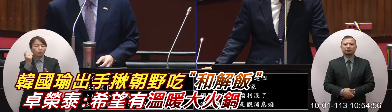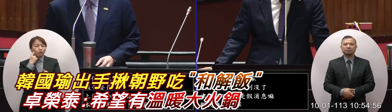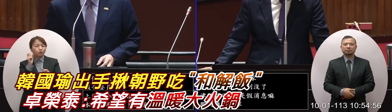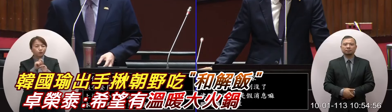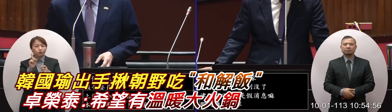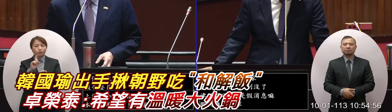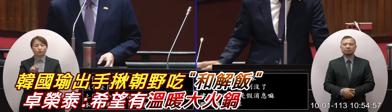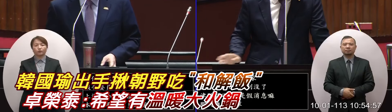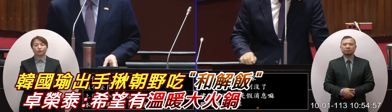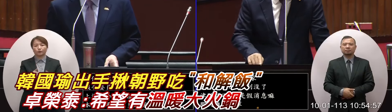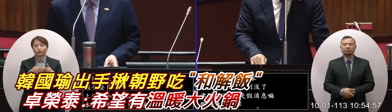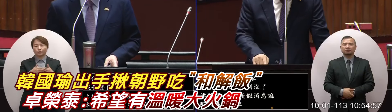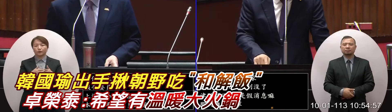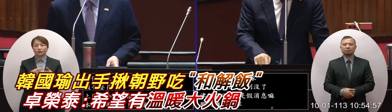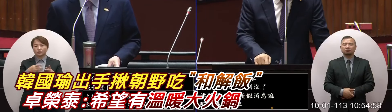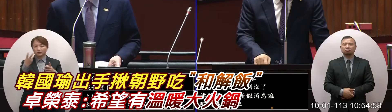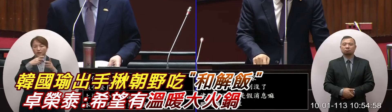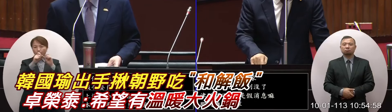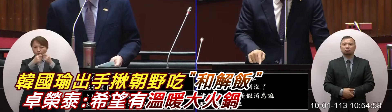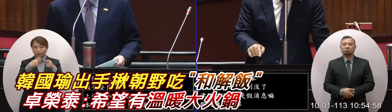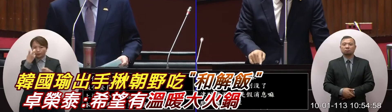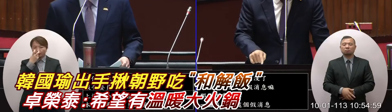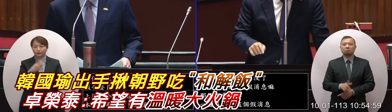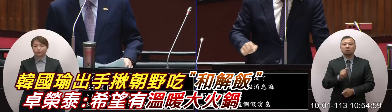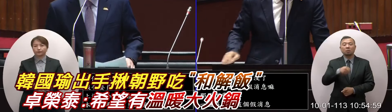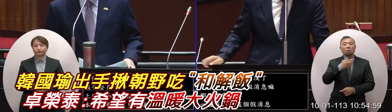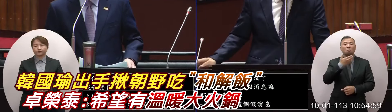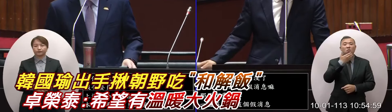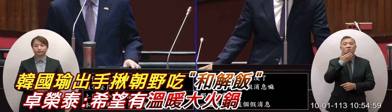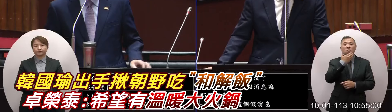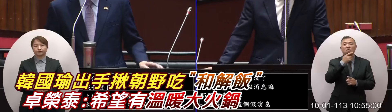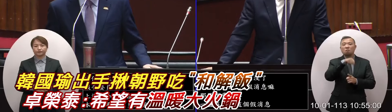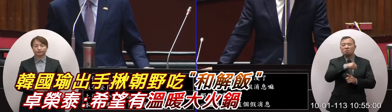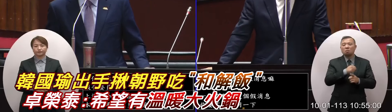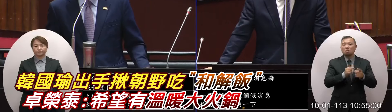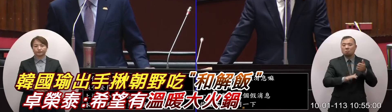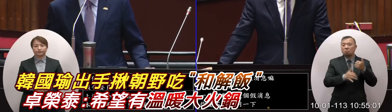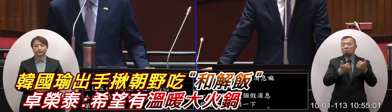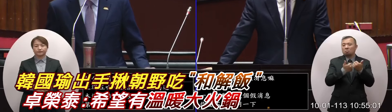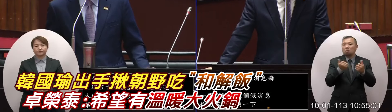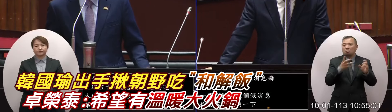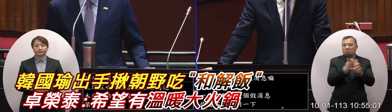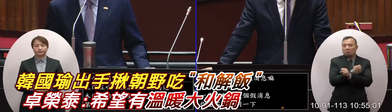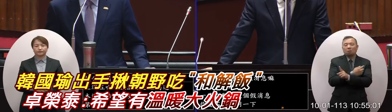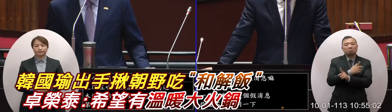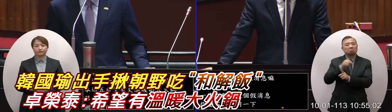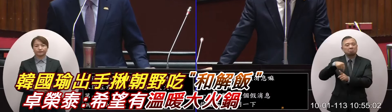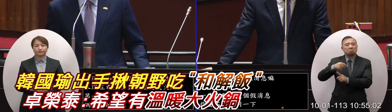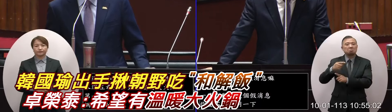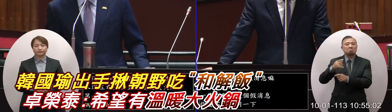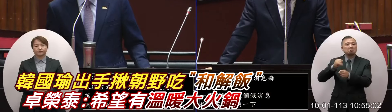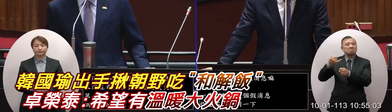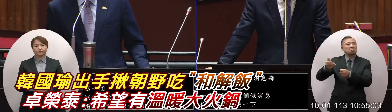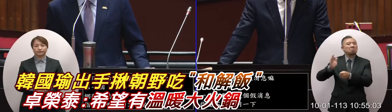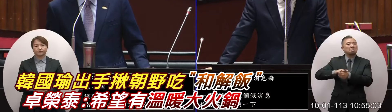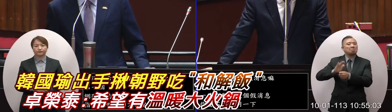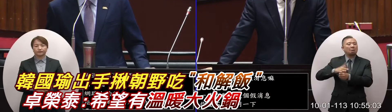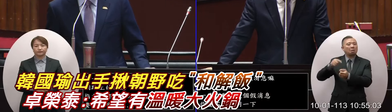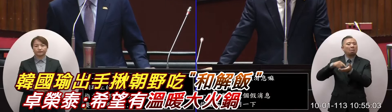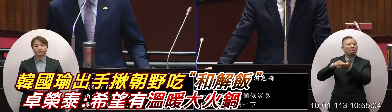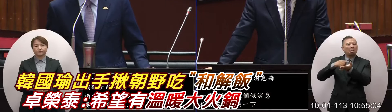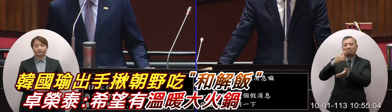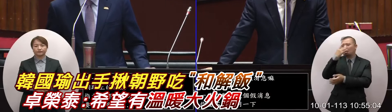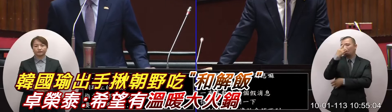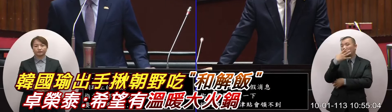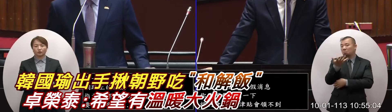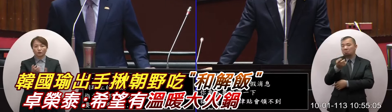息，这个要进一步上。 就是说福利会没有，津贴会领不到，这个部分呢、啊，院长你认为呢？你觉得？